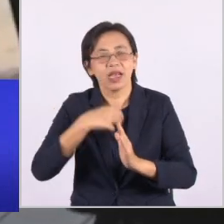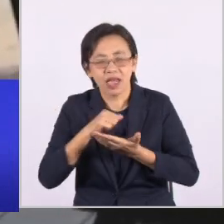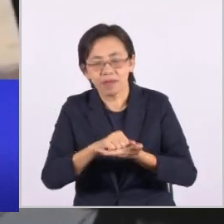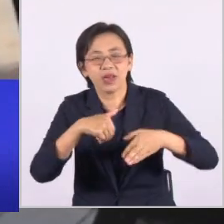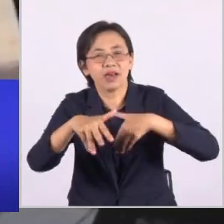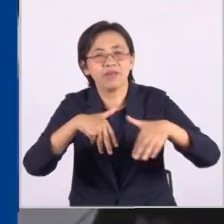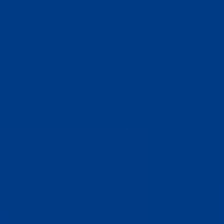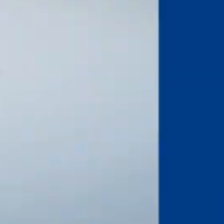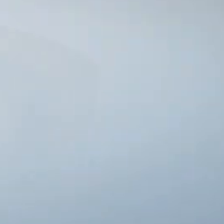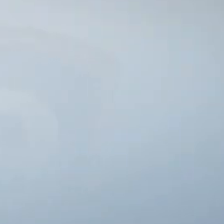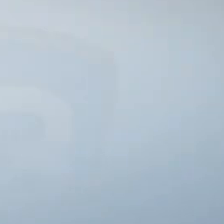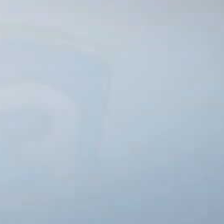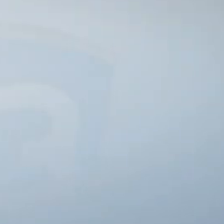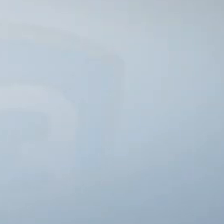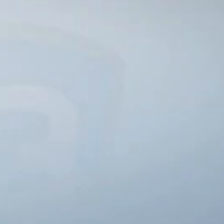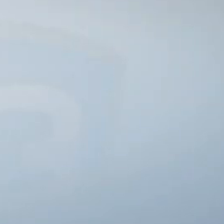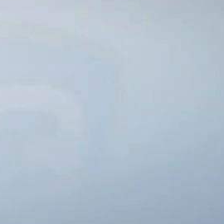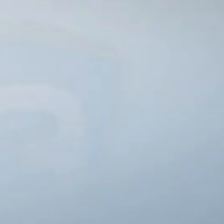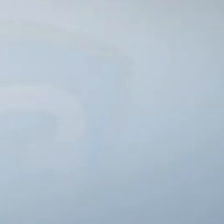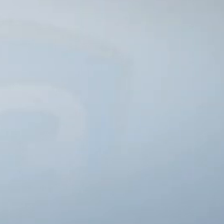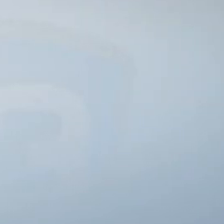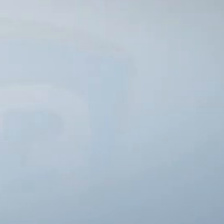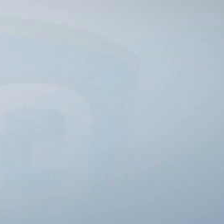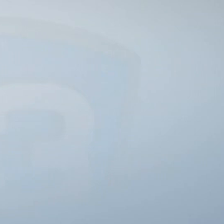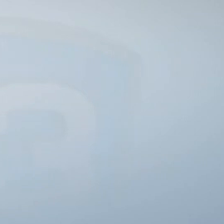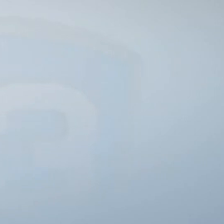ประชาชนด้วยนะคะนี่นะคะคุณผู้ชม